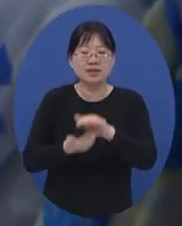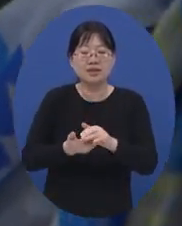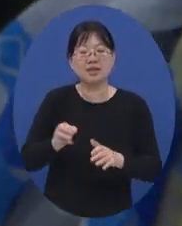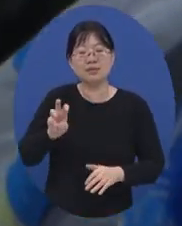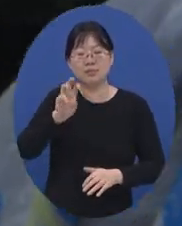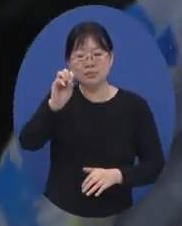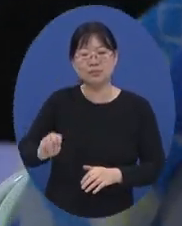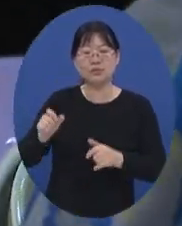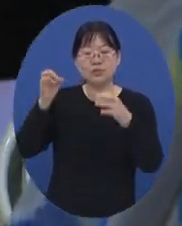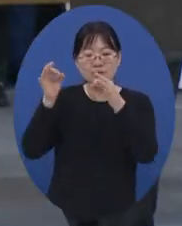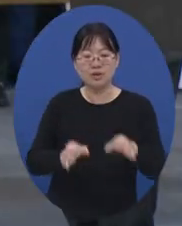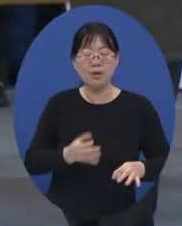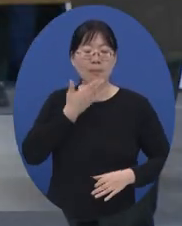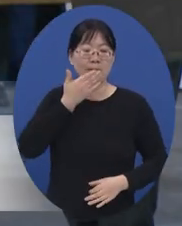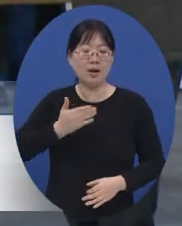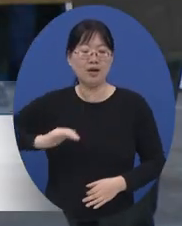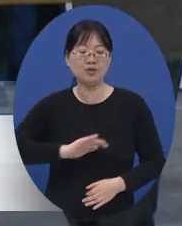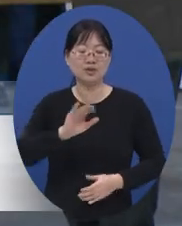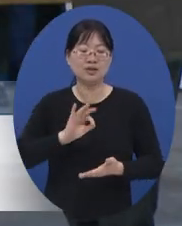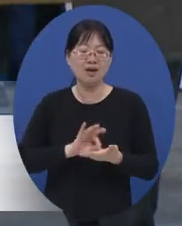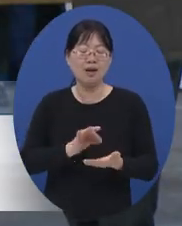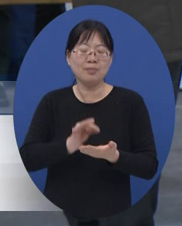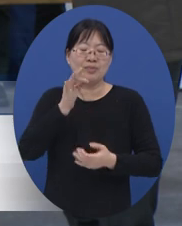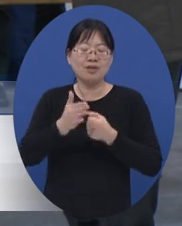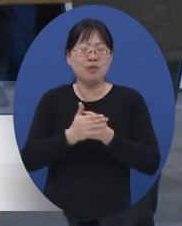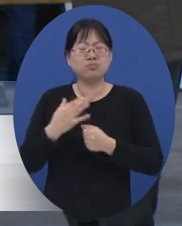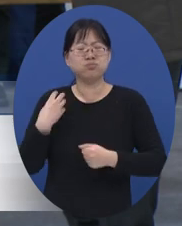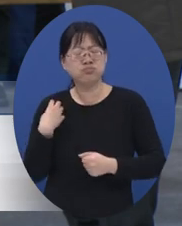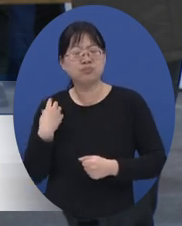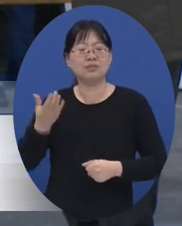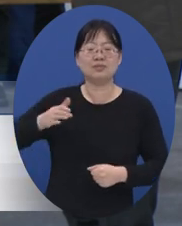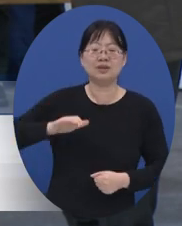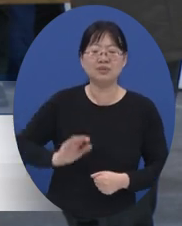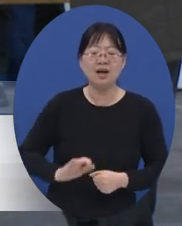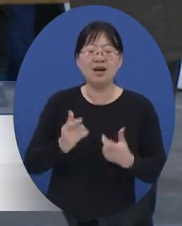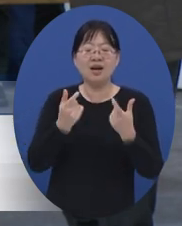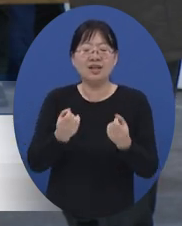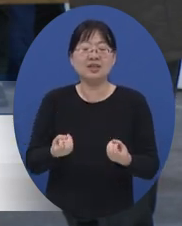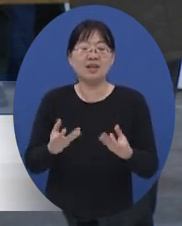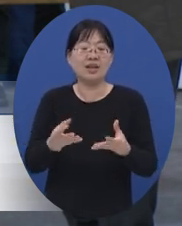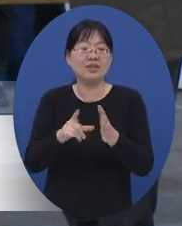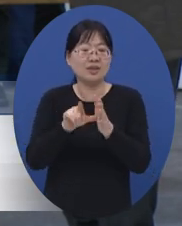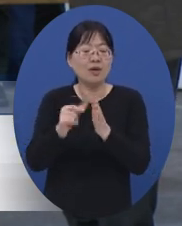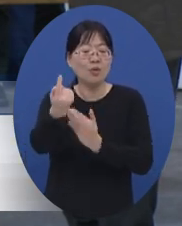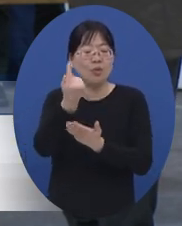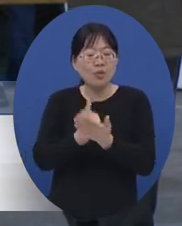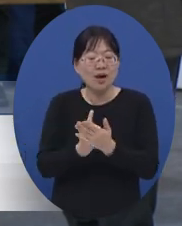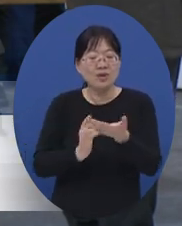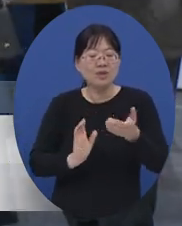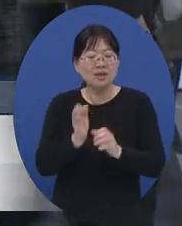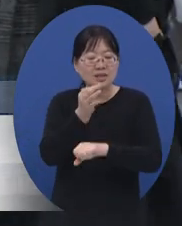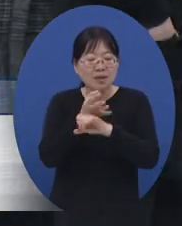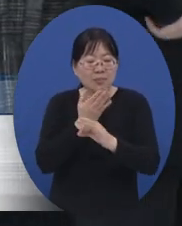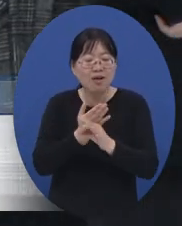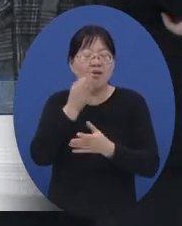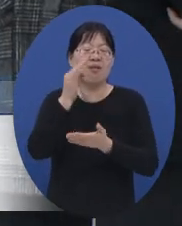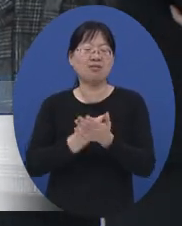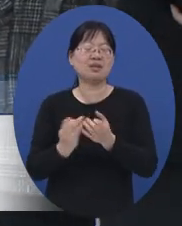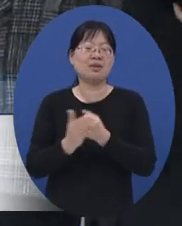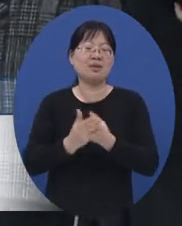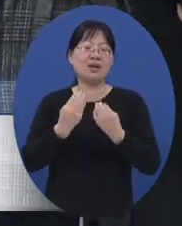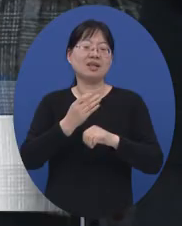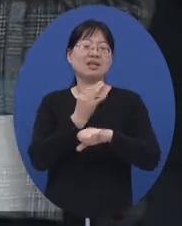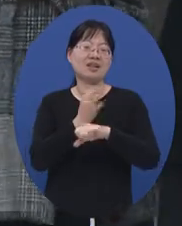저렴합니다. 근데 우리가 쓰기는 비싸니까 좀 부담스러운데 이런 행사할 때 와서 도자기를 사니까 저렴하니까